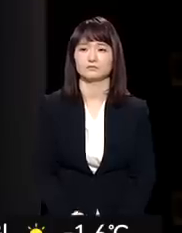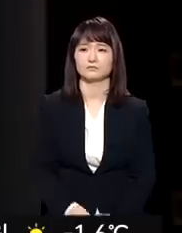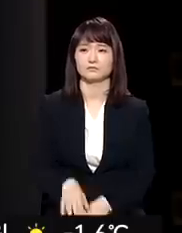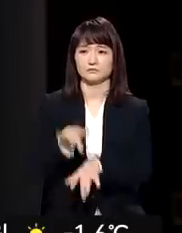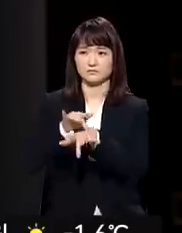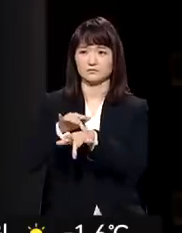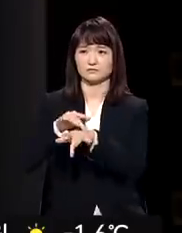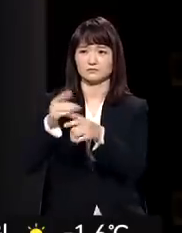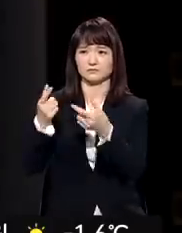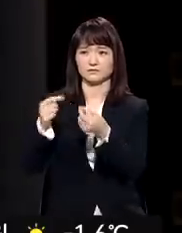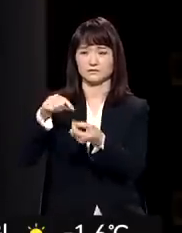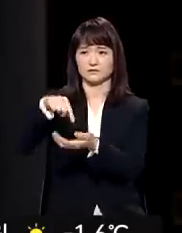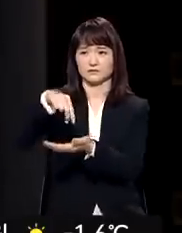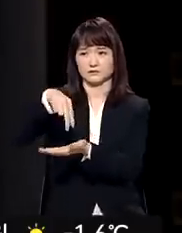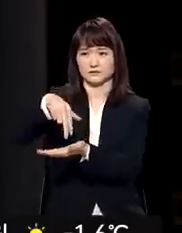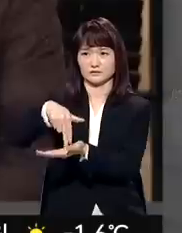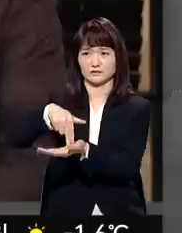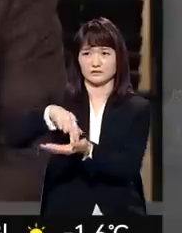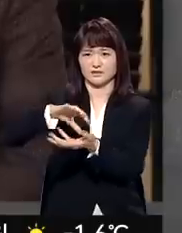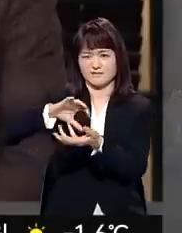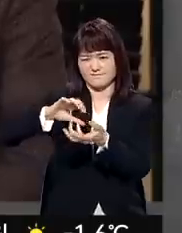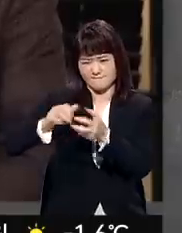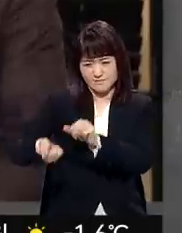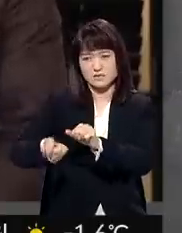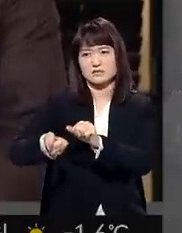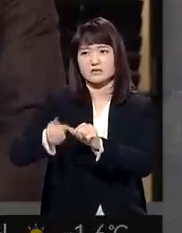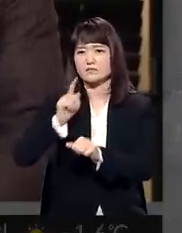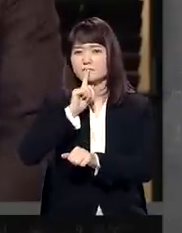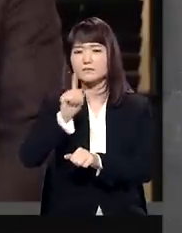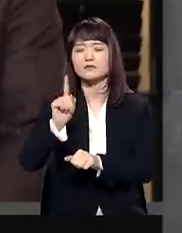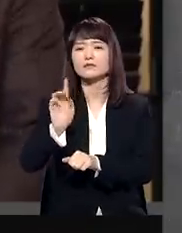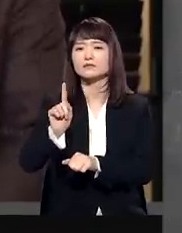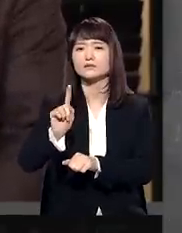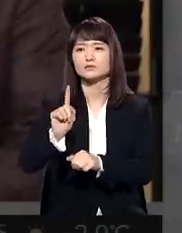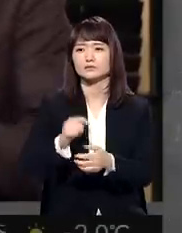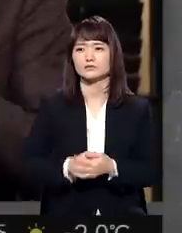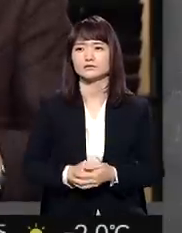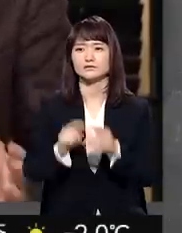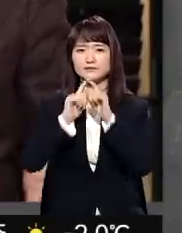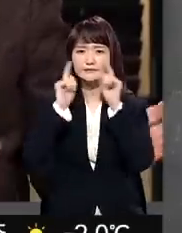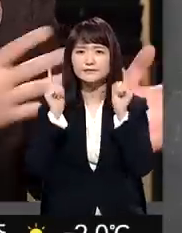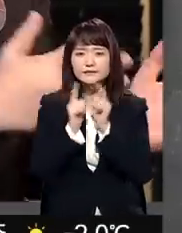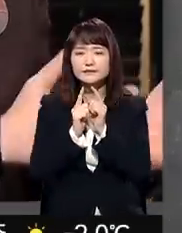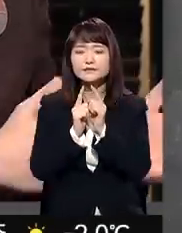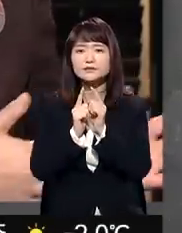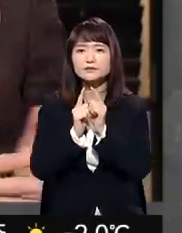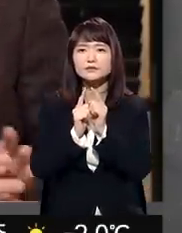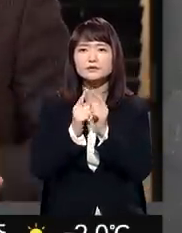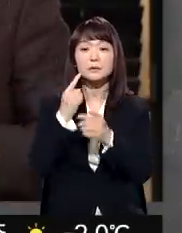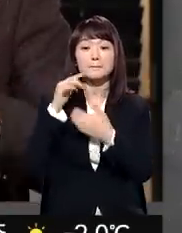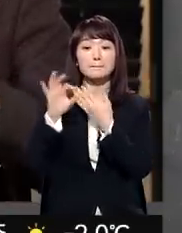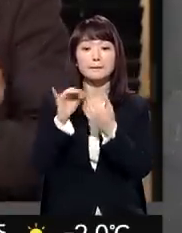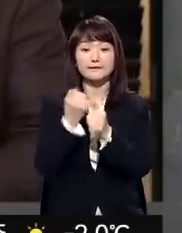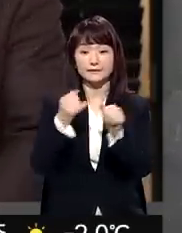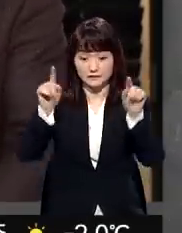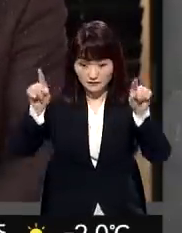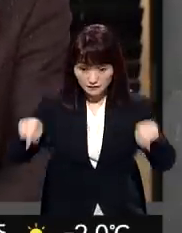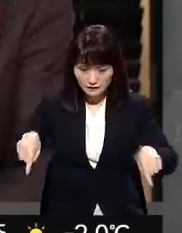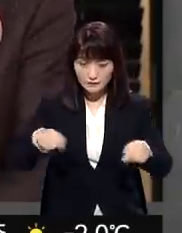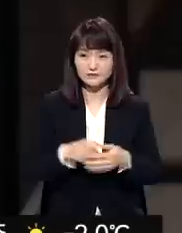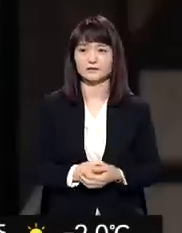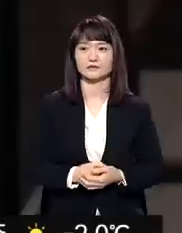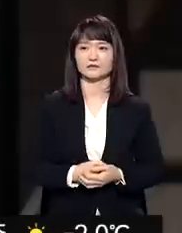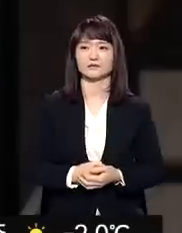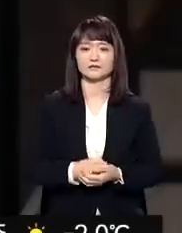입장 쫙 그냥 쫙 쥐어짜는 내야 되지 않습니까 뭐 개인적으로 많이 이혼을 한다면 저는 팀장님 말씀대로 위자료가 좀